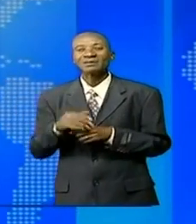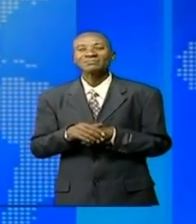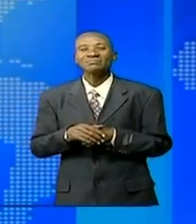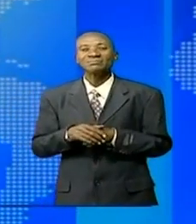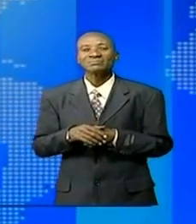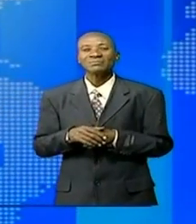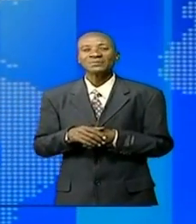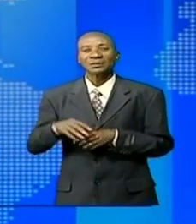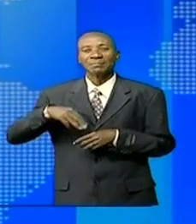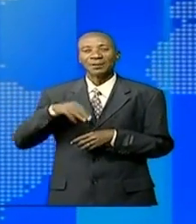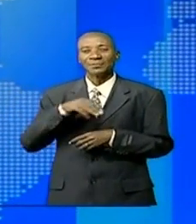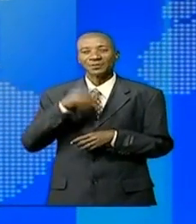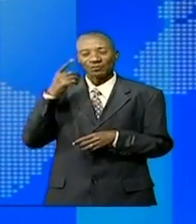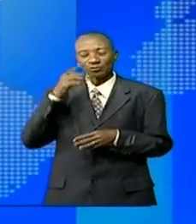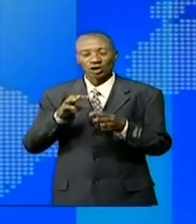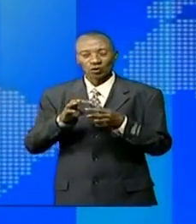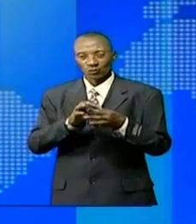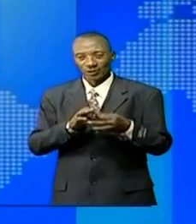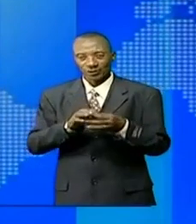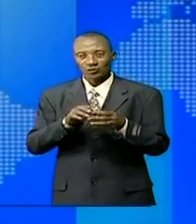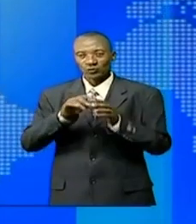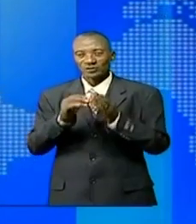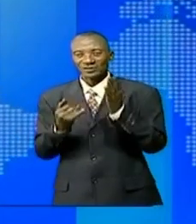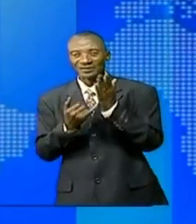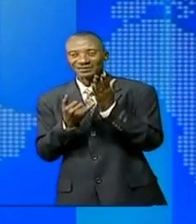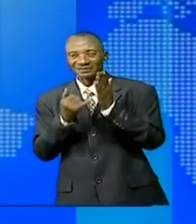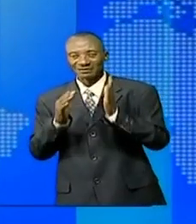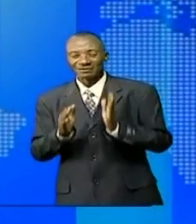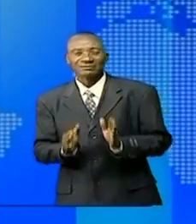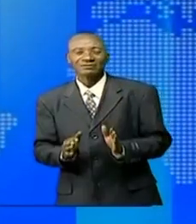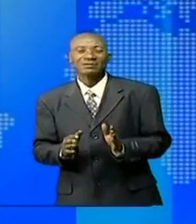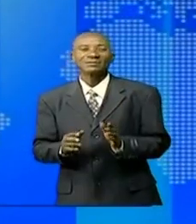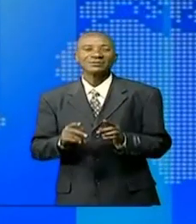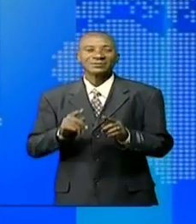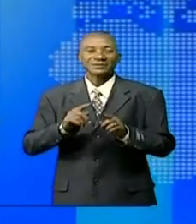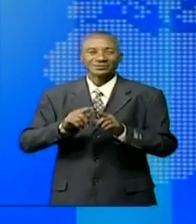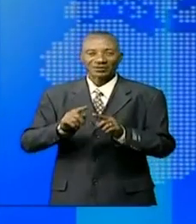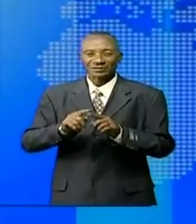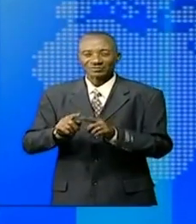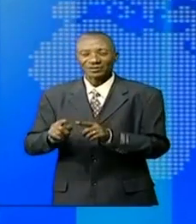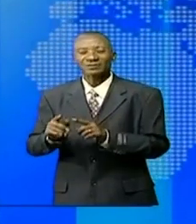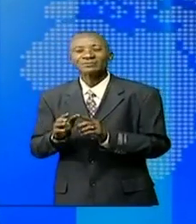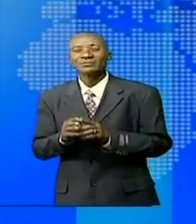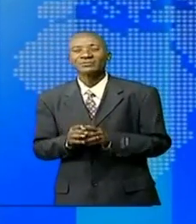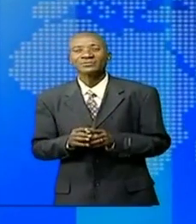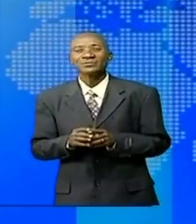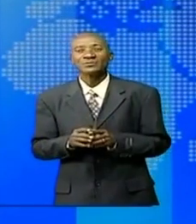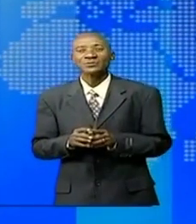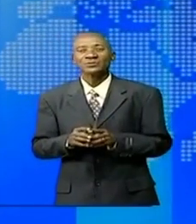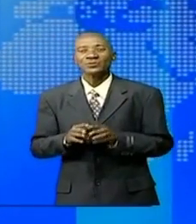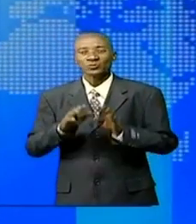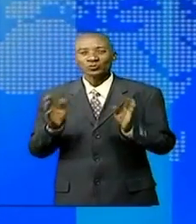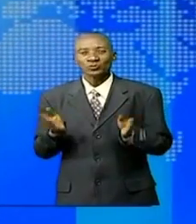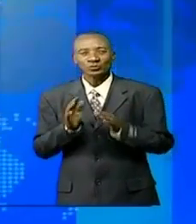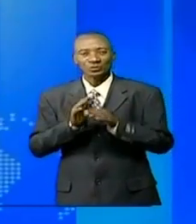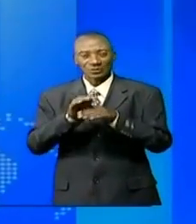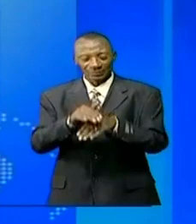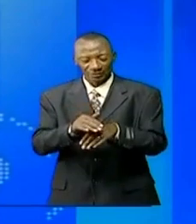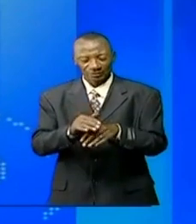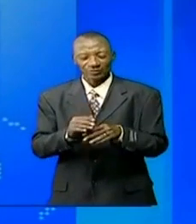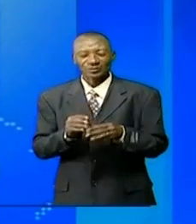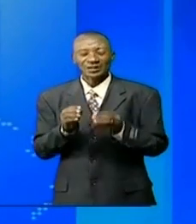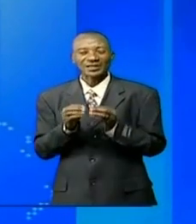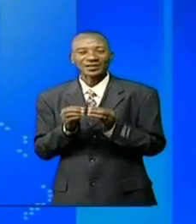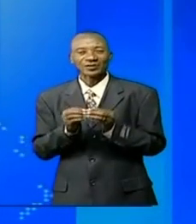corporation des ingénieurs que pilote l'ingénieur Michel Ouyumbu ont été éclairés sur l'évolution de la proposition de loi